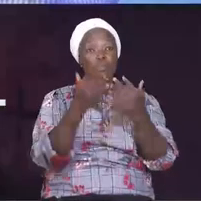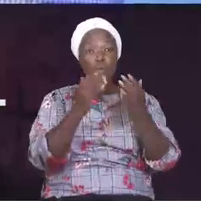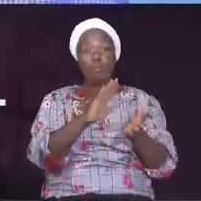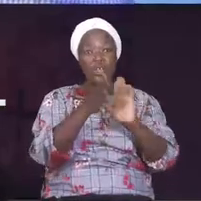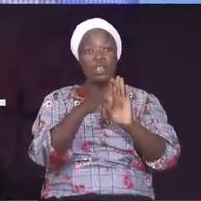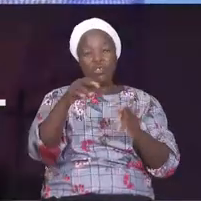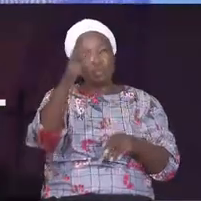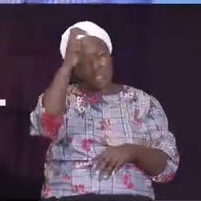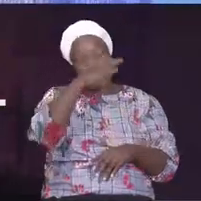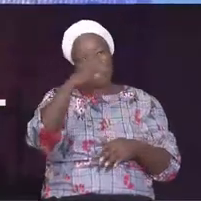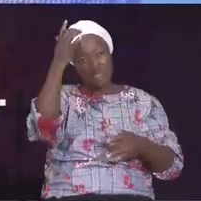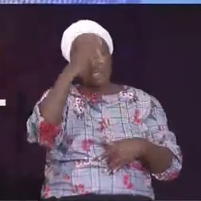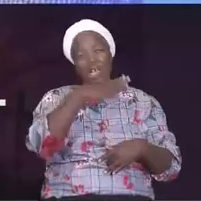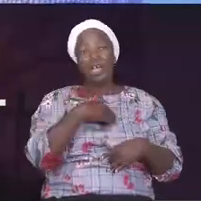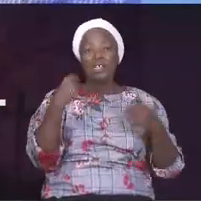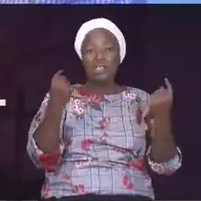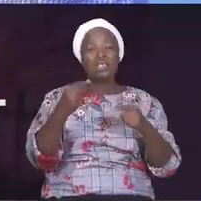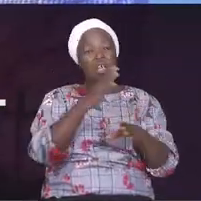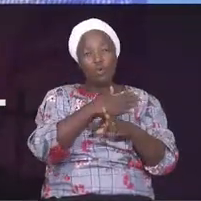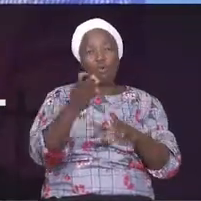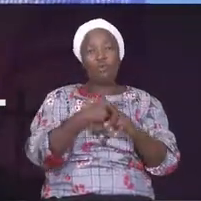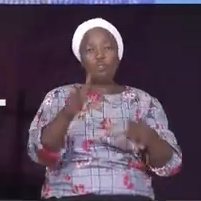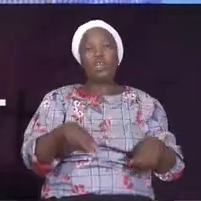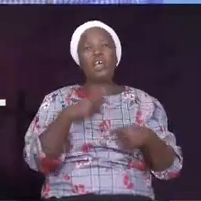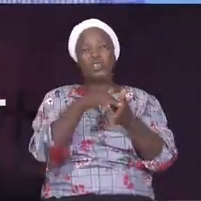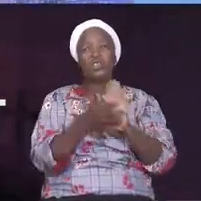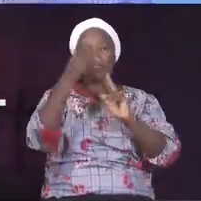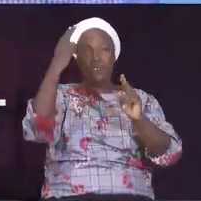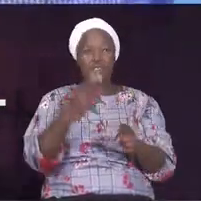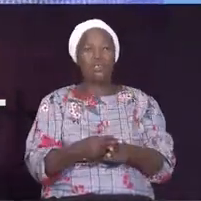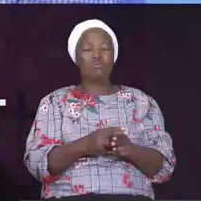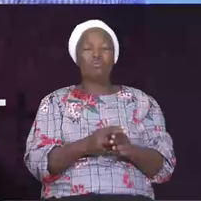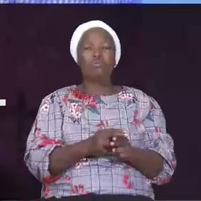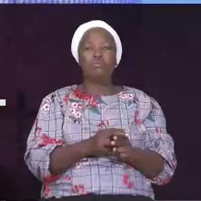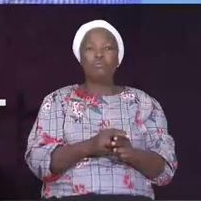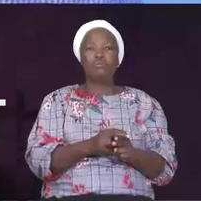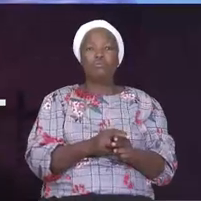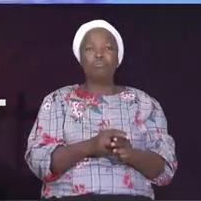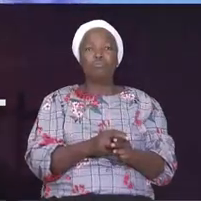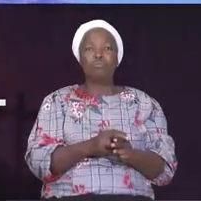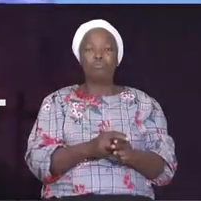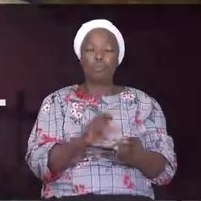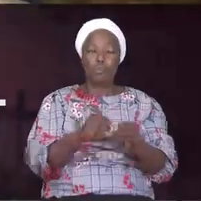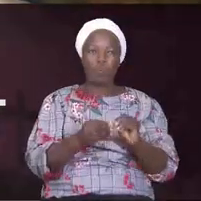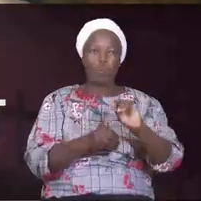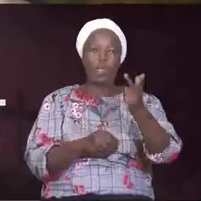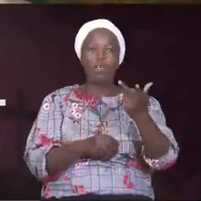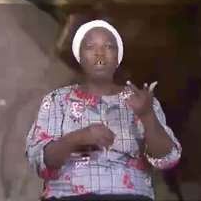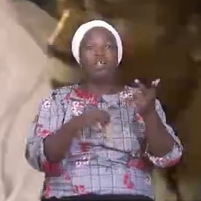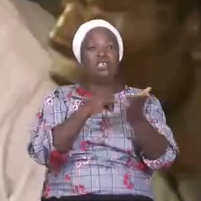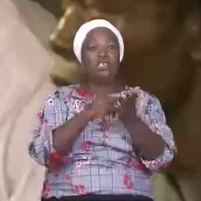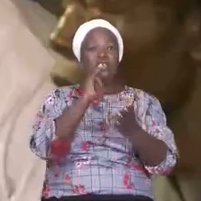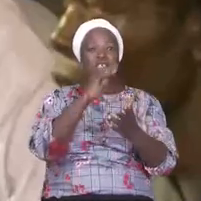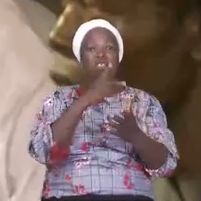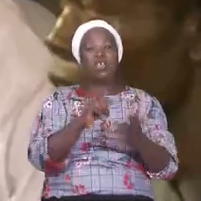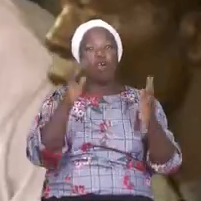Sa présence va chasser toutes les présences de Satan, de péché, de ta vie, au nom de